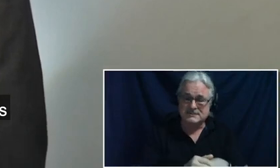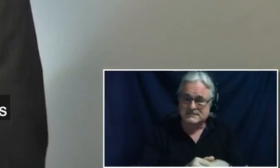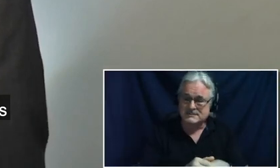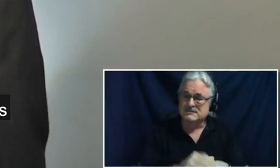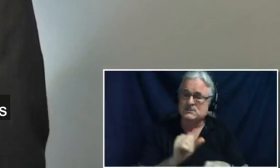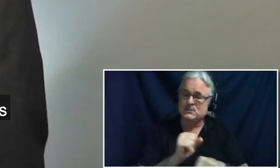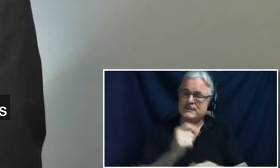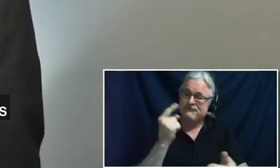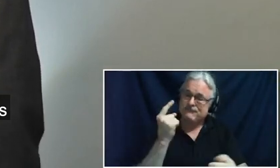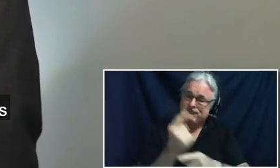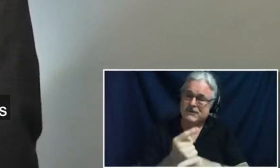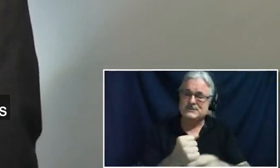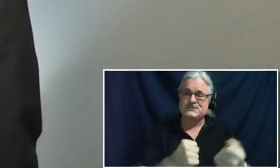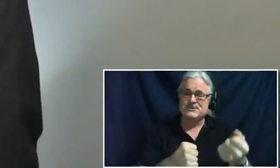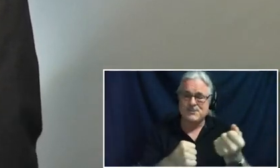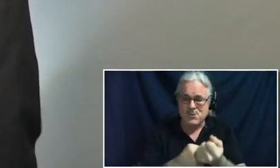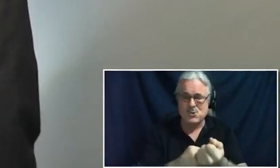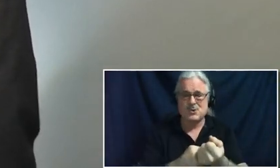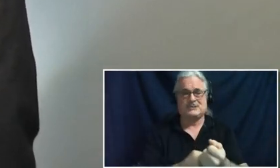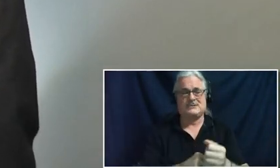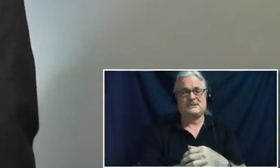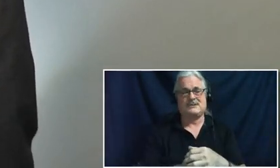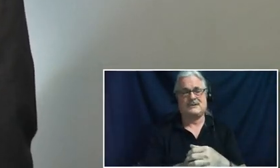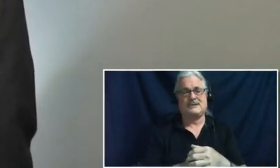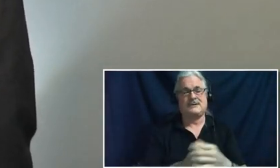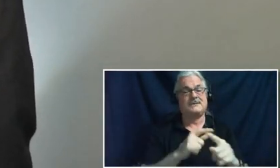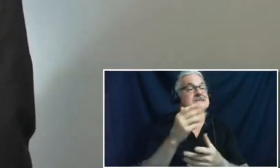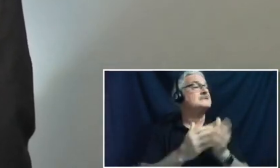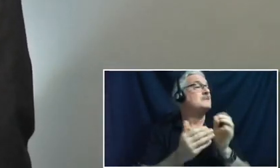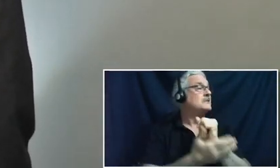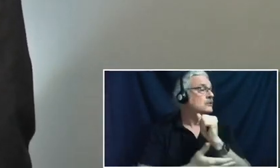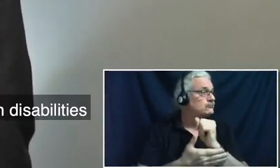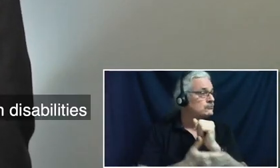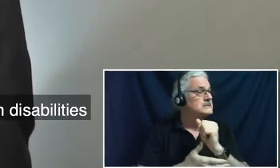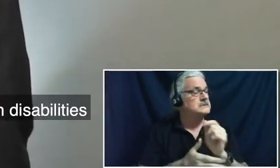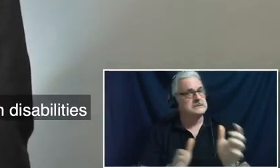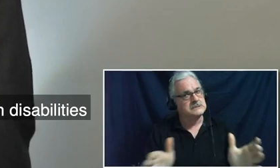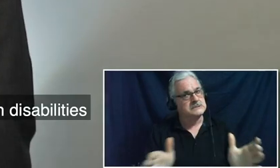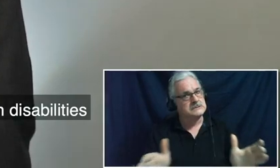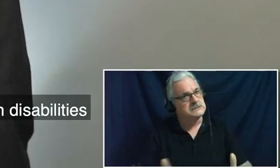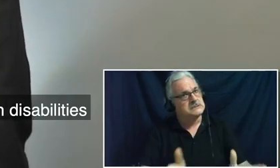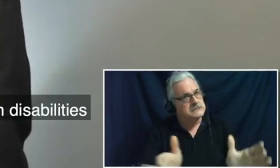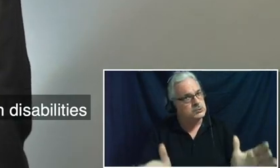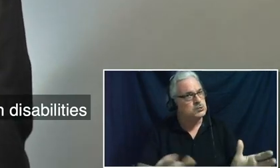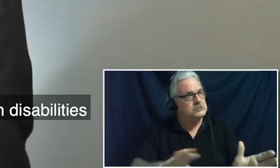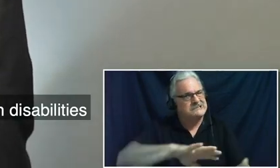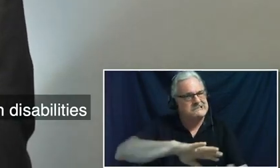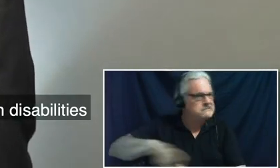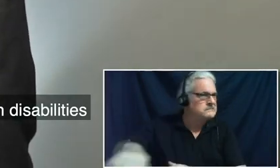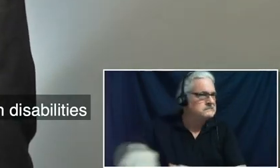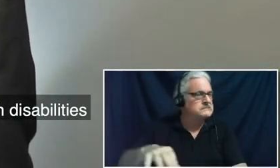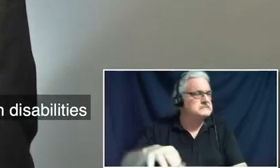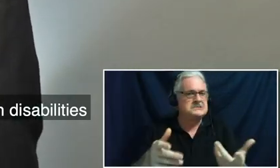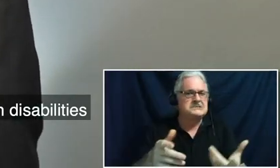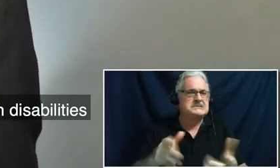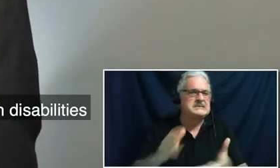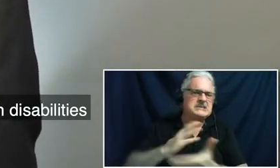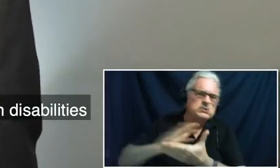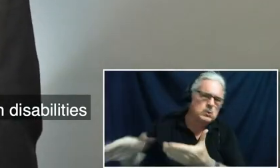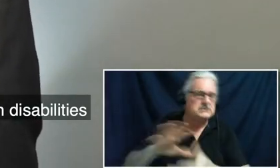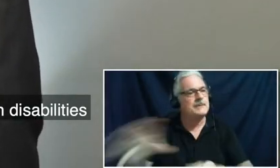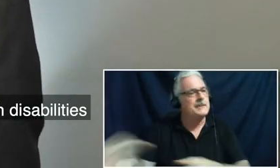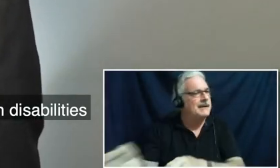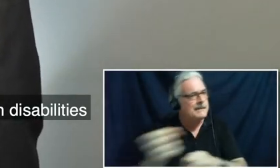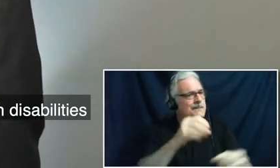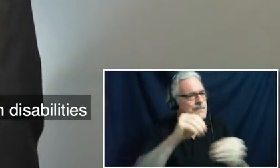fait ordinaires avec un appui approprié. Mais les systèmes éducatifs dans certains pays s'opposent à l'inclusion. Des lois dans un